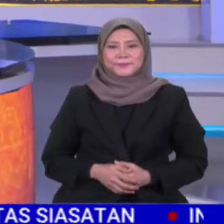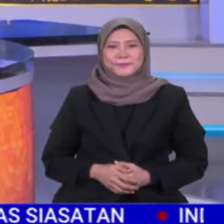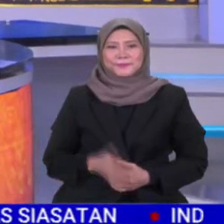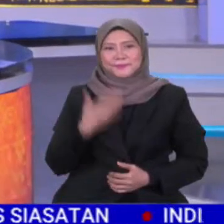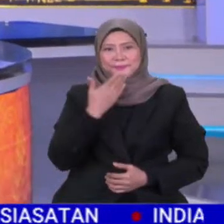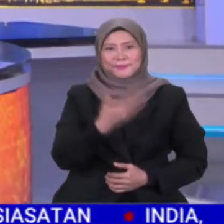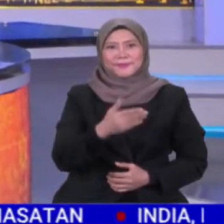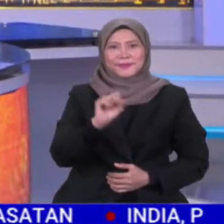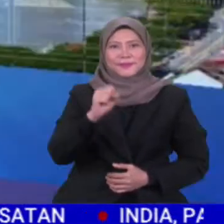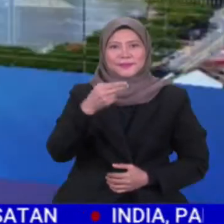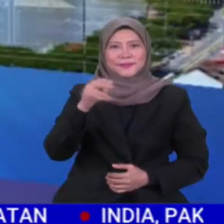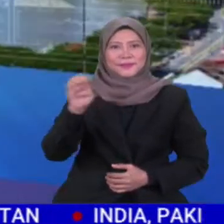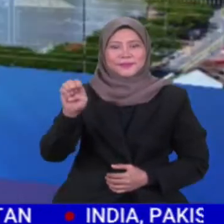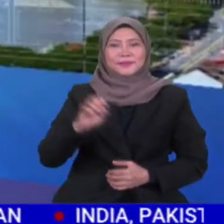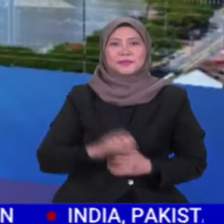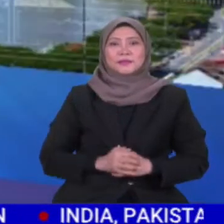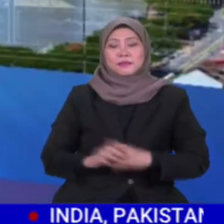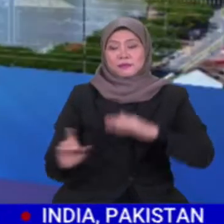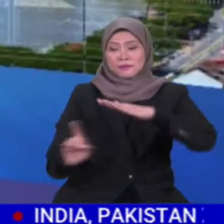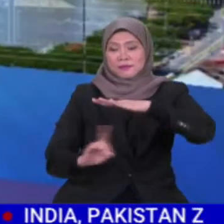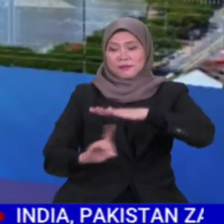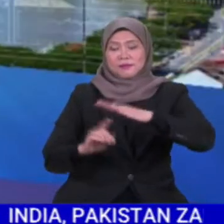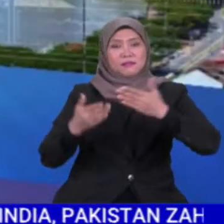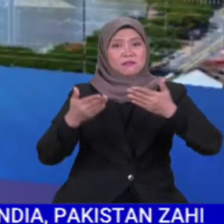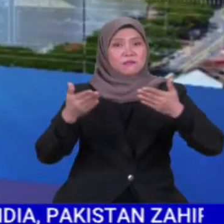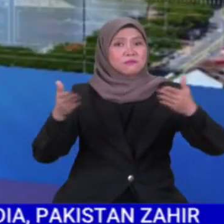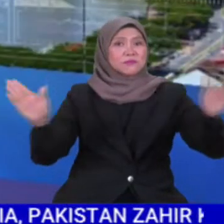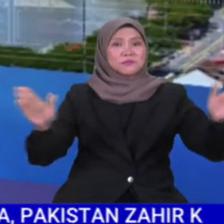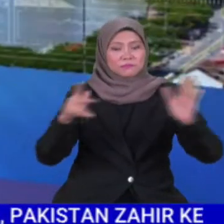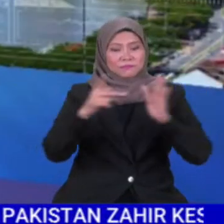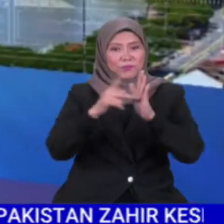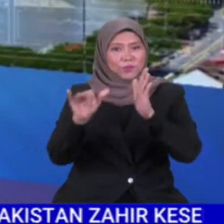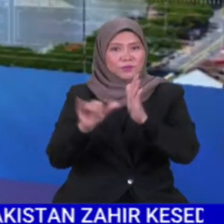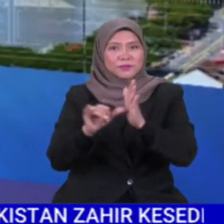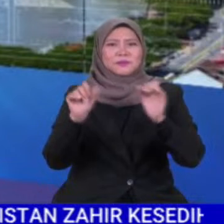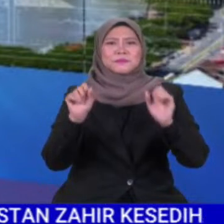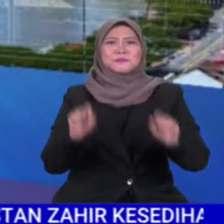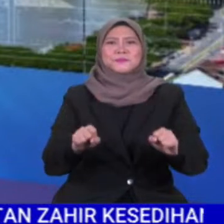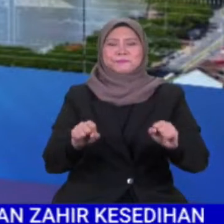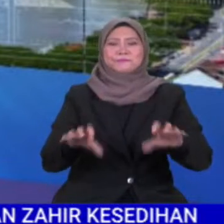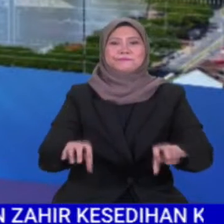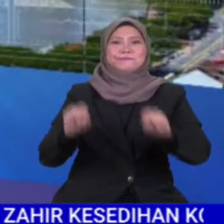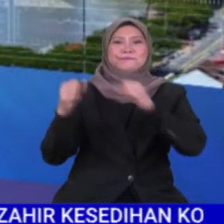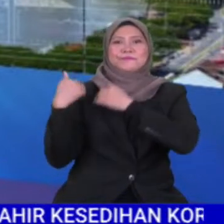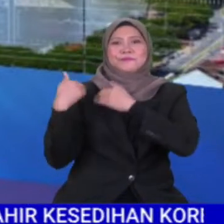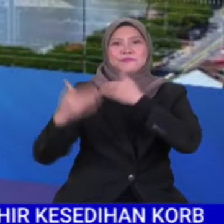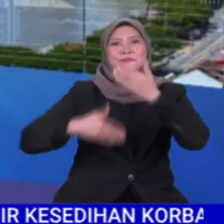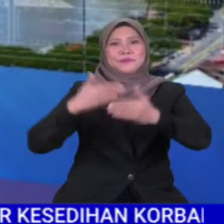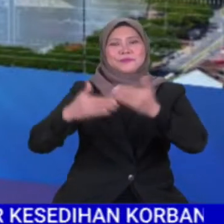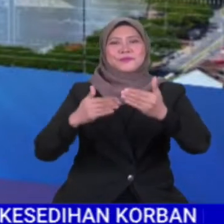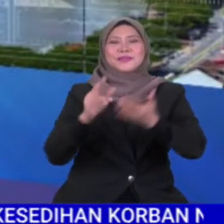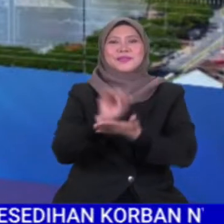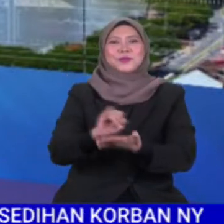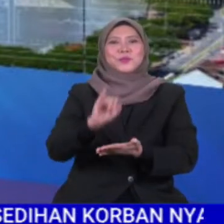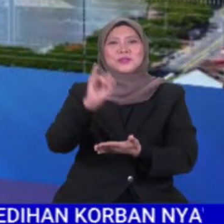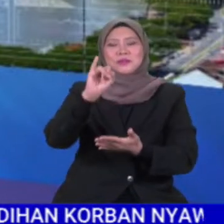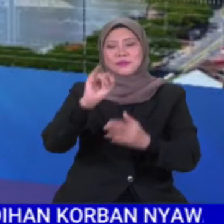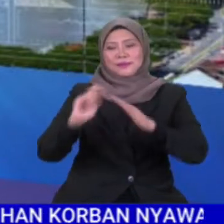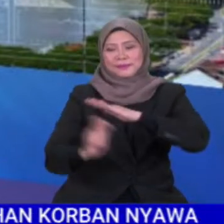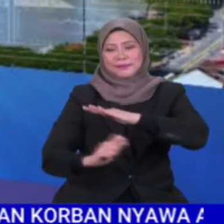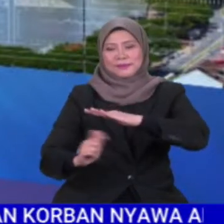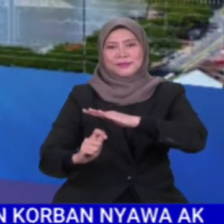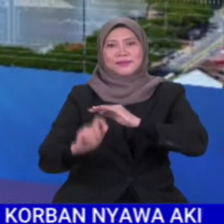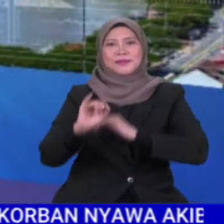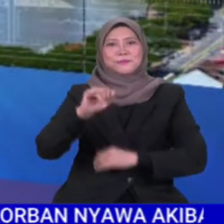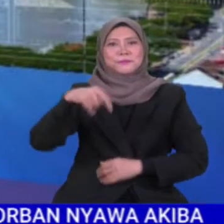Baik, terima kasih Sahih. Dasar terbuka atau open policy diharap dapat dilaksanakan di semua institusi pendidikan awal